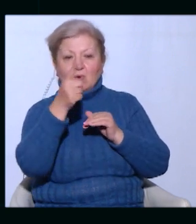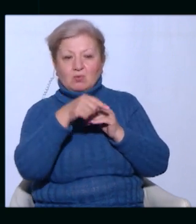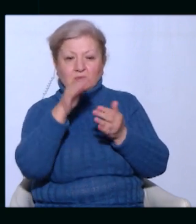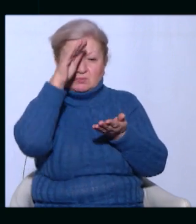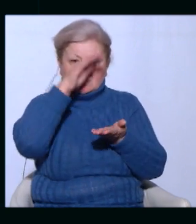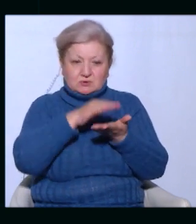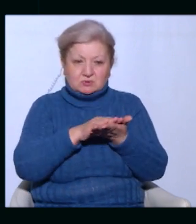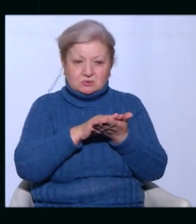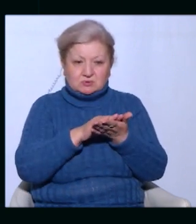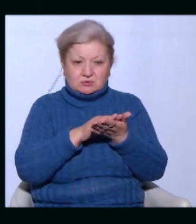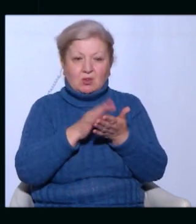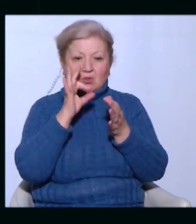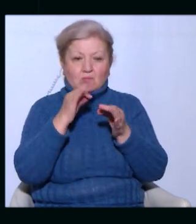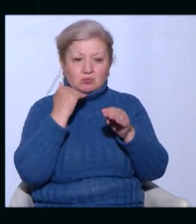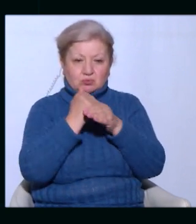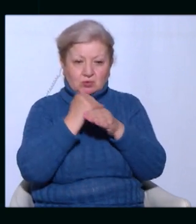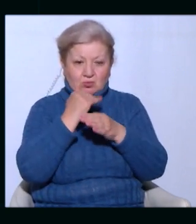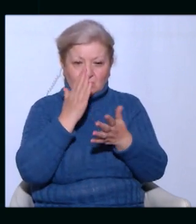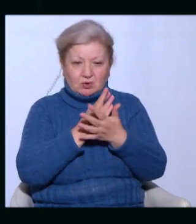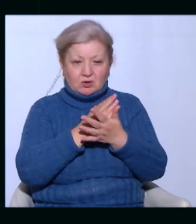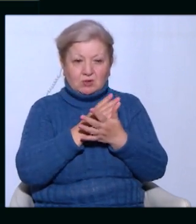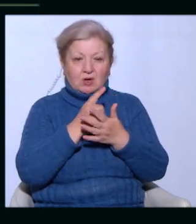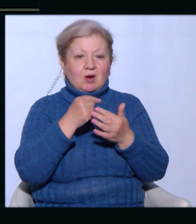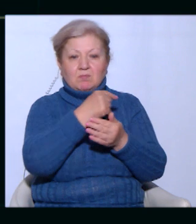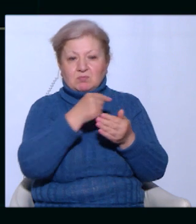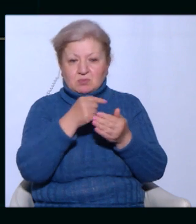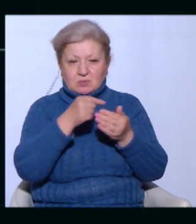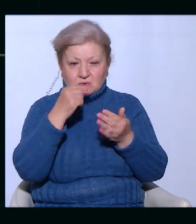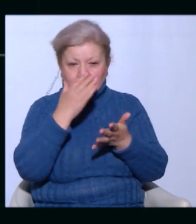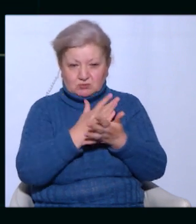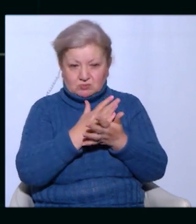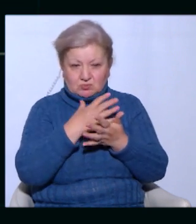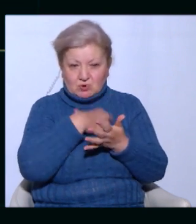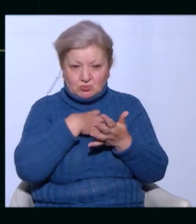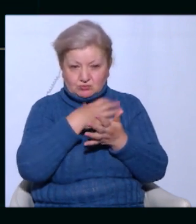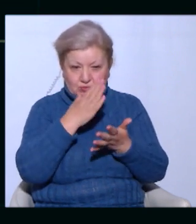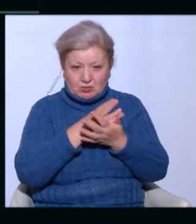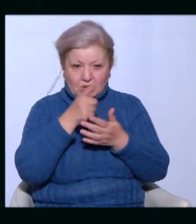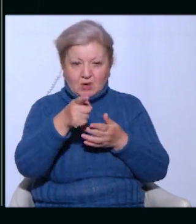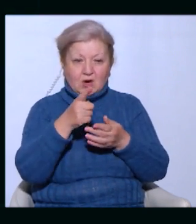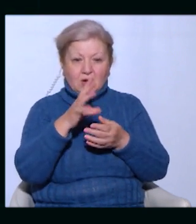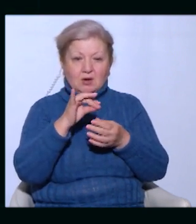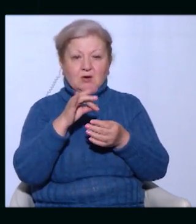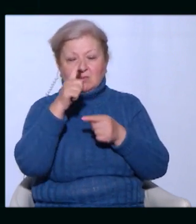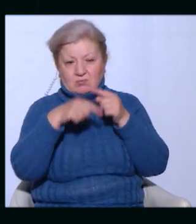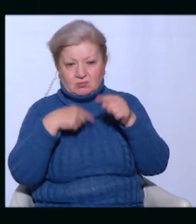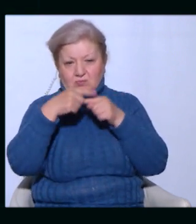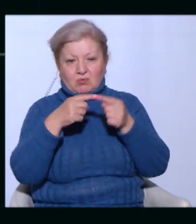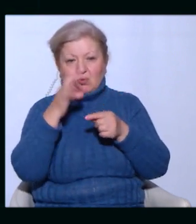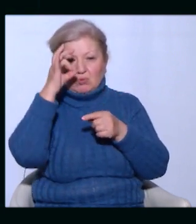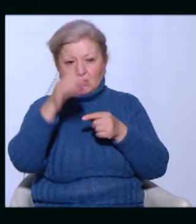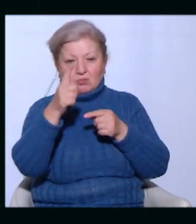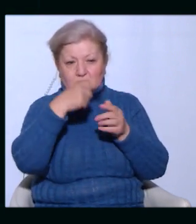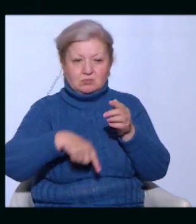მცირდება, 0-ის ტოლი ხდება, უარყოფითი ნიშნულობა შეიძინა, მაქსიმუმია და ისევ 0.